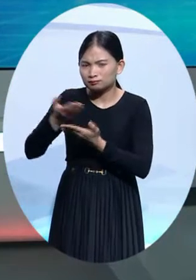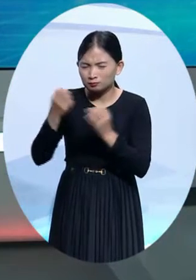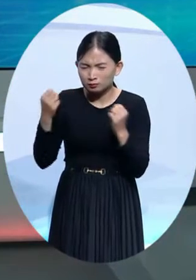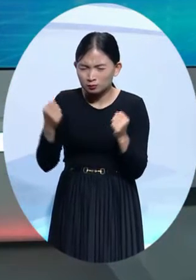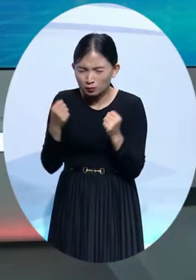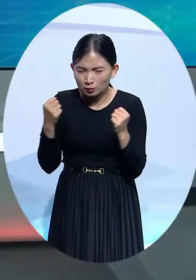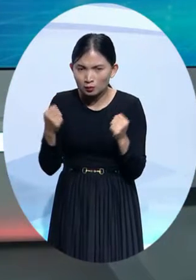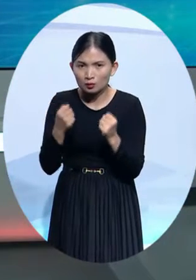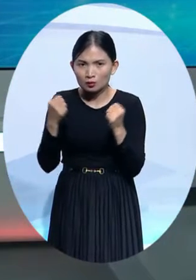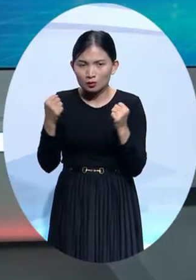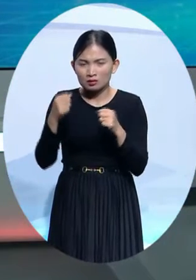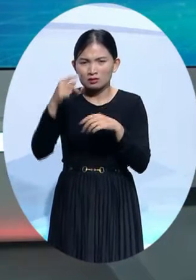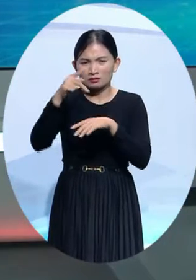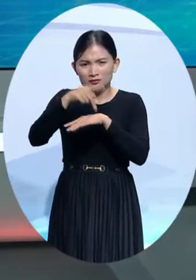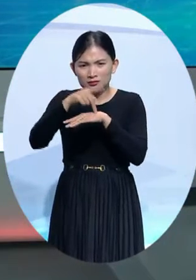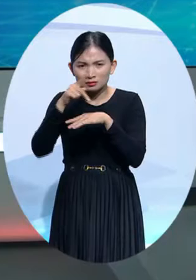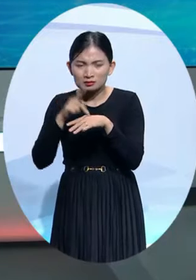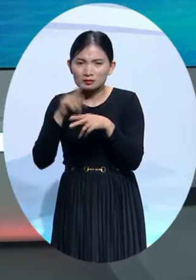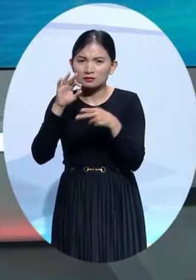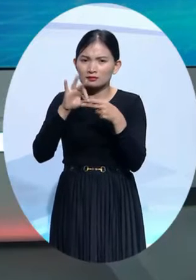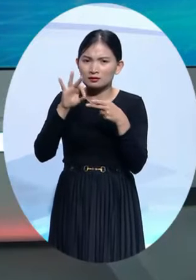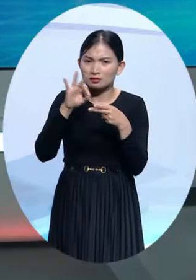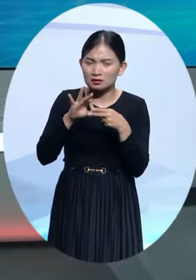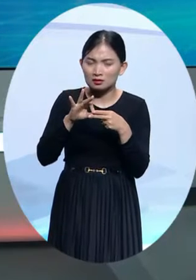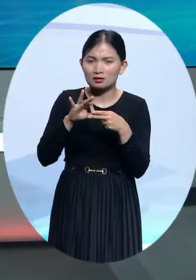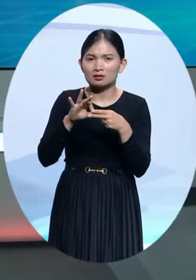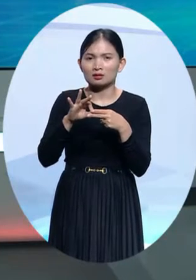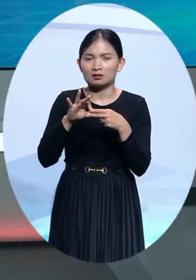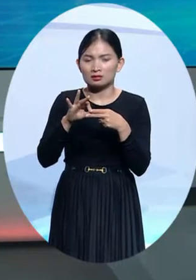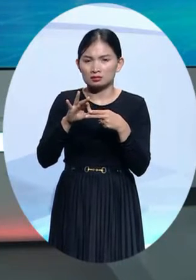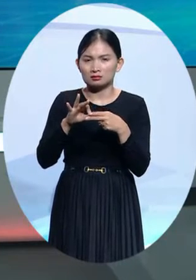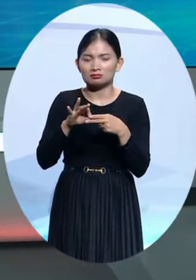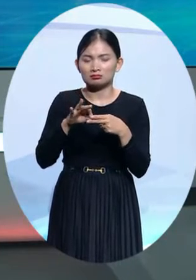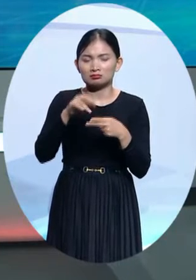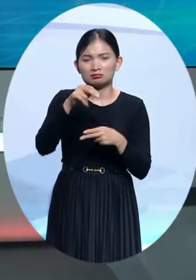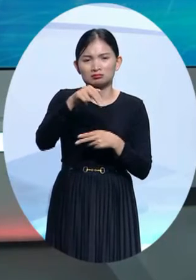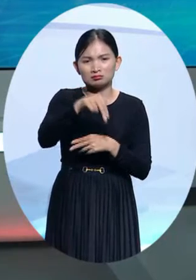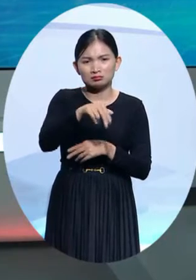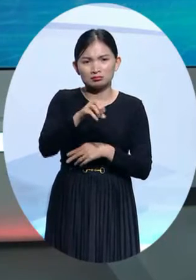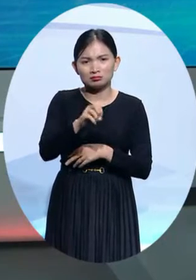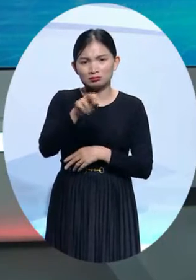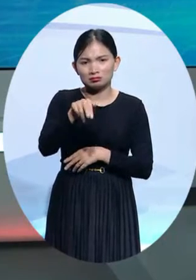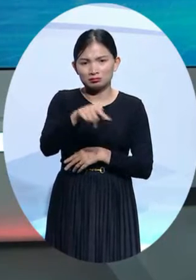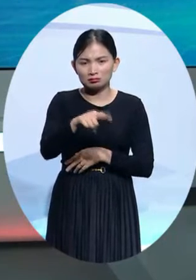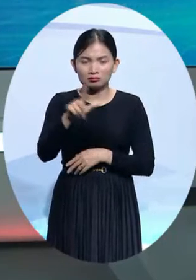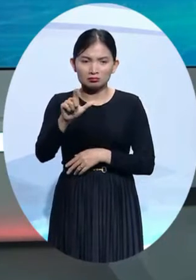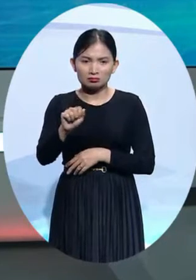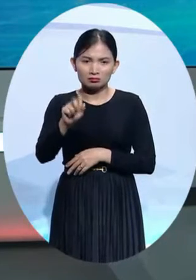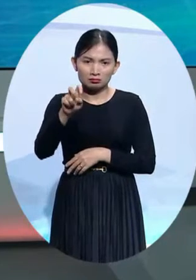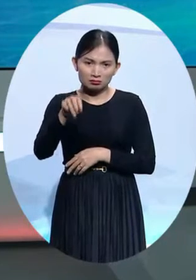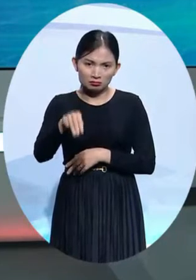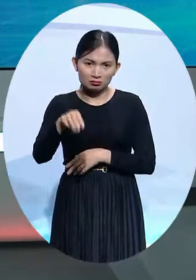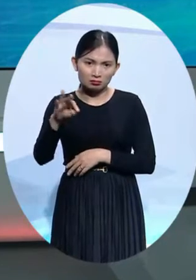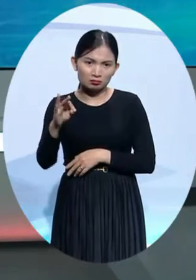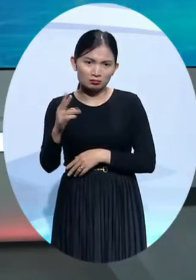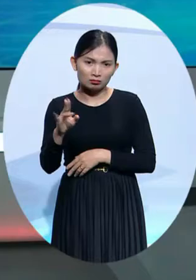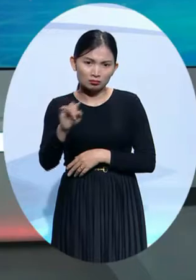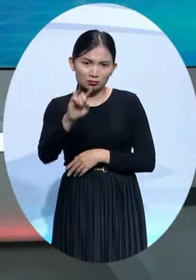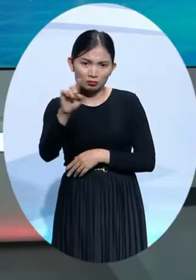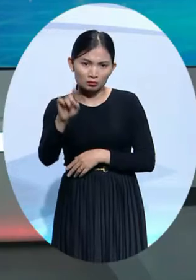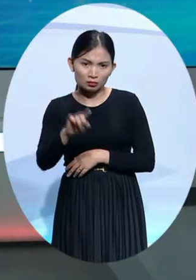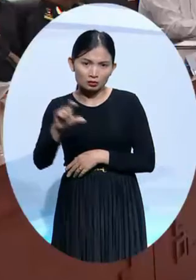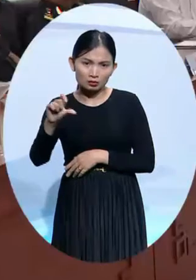tích những vấn đề còn tồn tại trong việc xuất khẩu hàng nông lâm thủy sản đang sang thị trường các nước và trình bày hướng tháo gỡ khó khăn này.